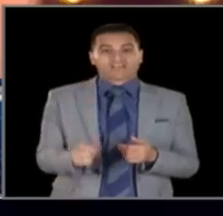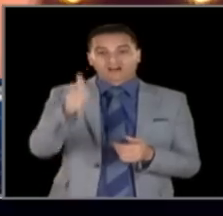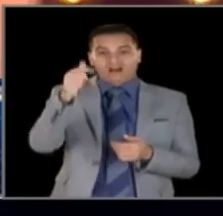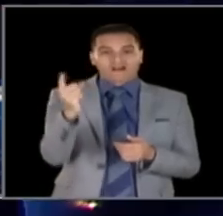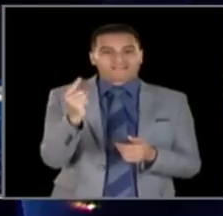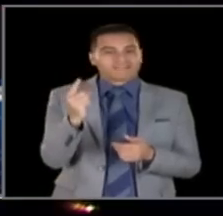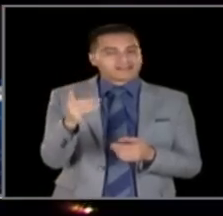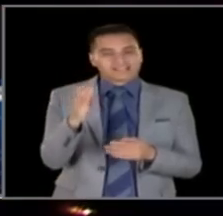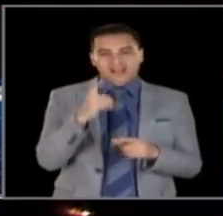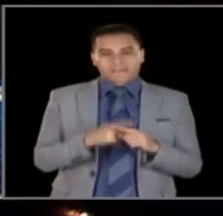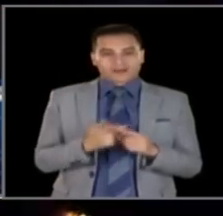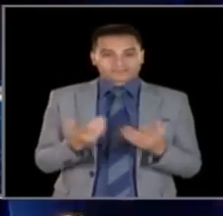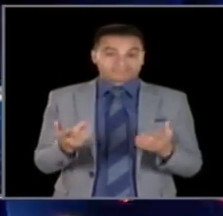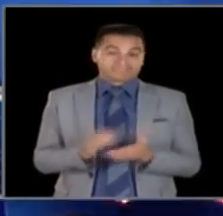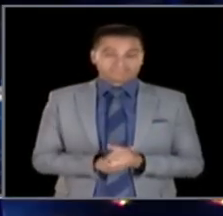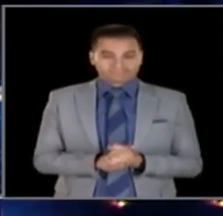خاطئة.